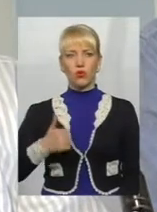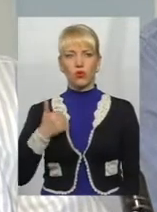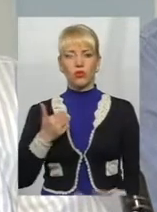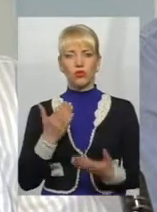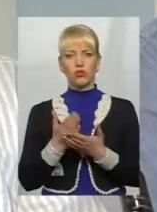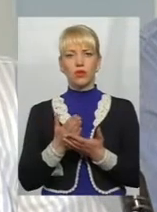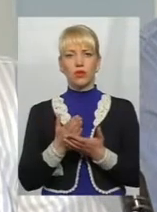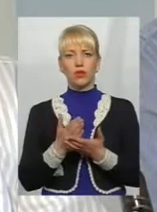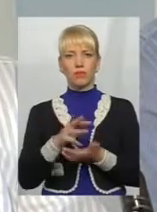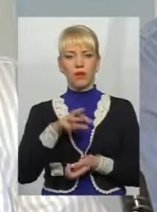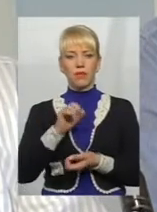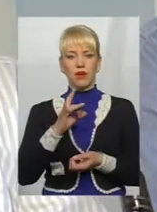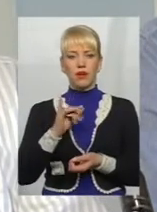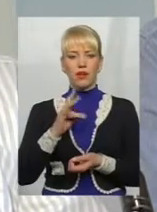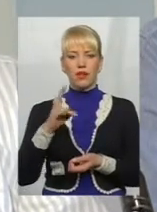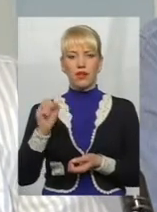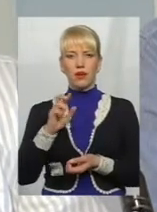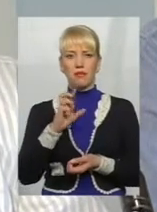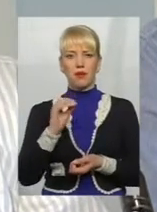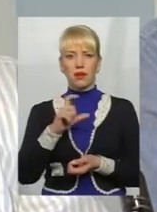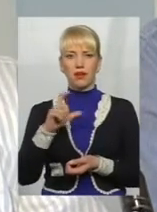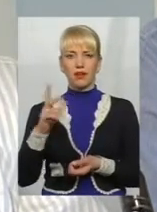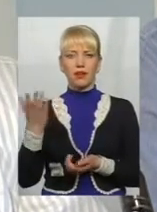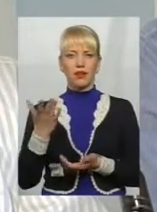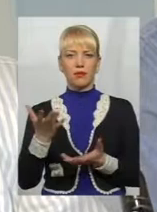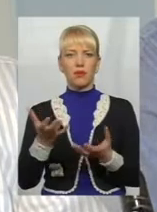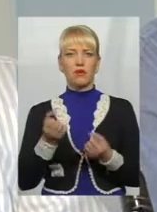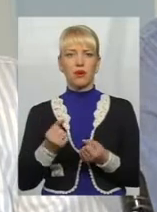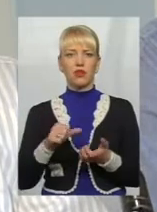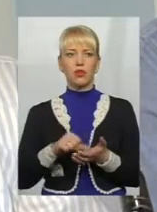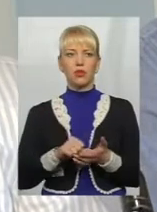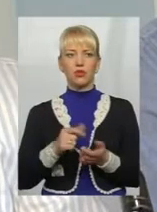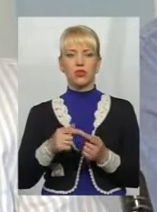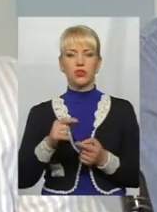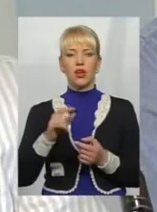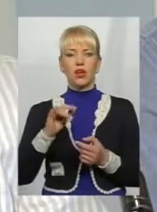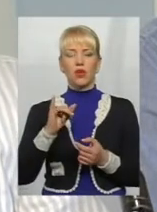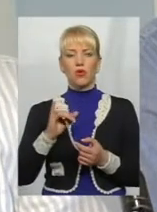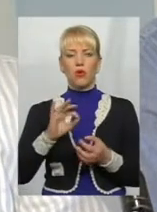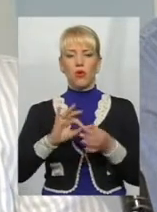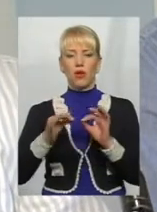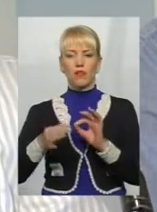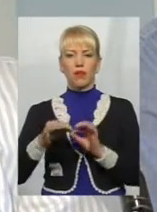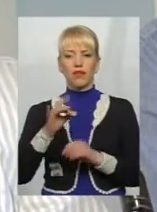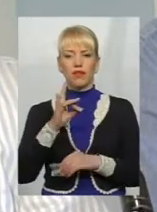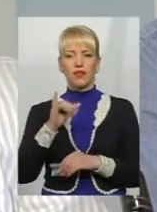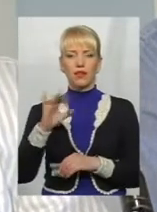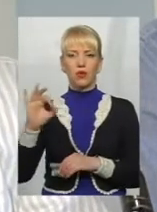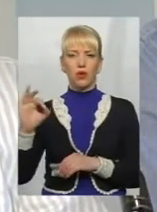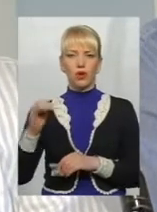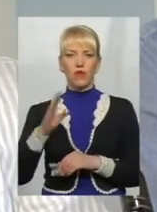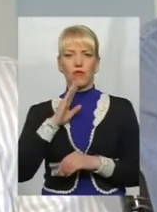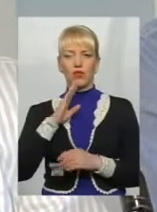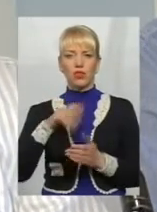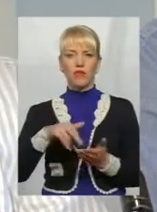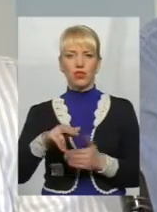є Марина Бех, яка приймала участь в Олімпіаді в Ріо, і вона